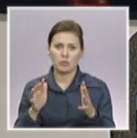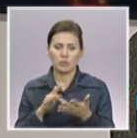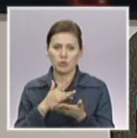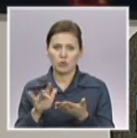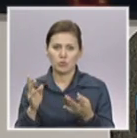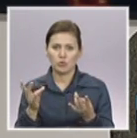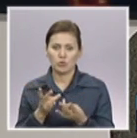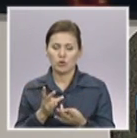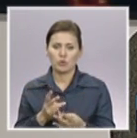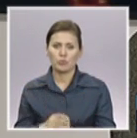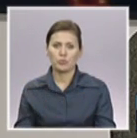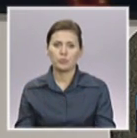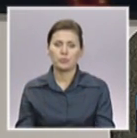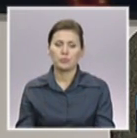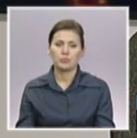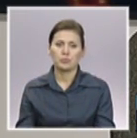енді